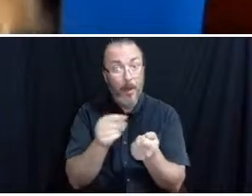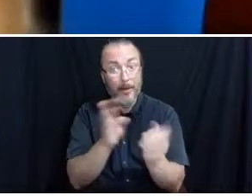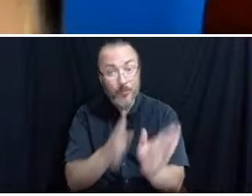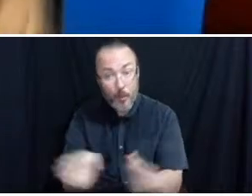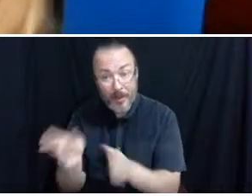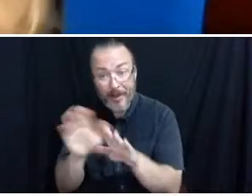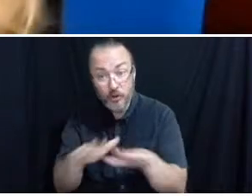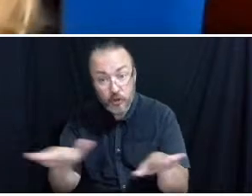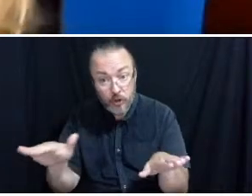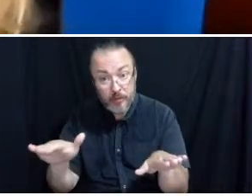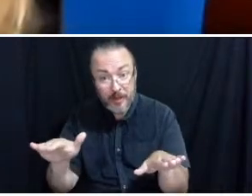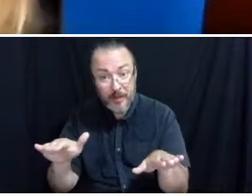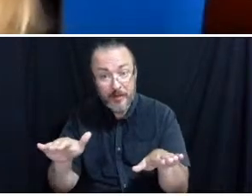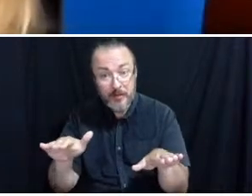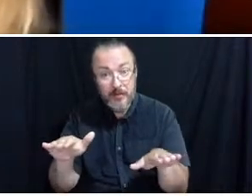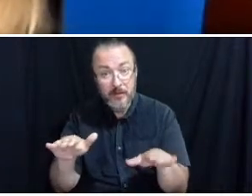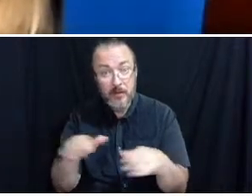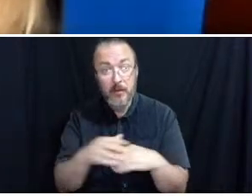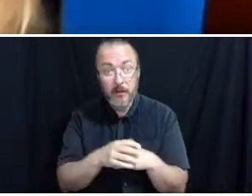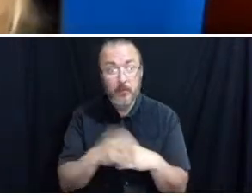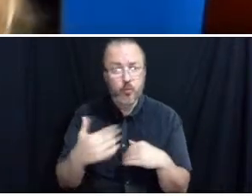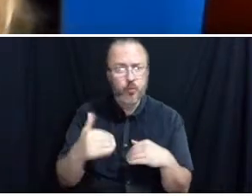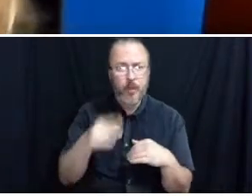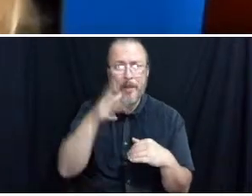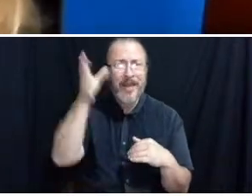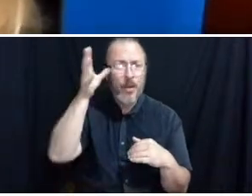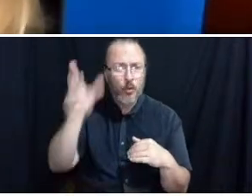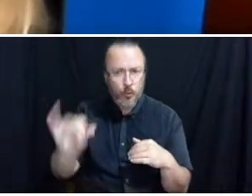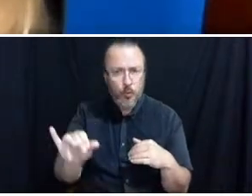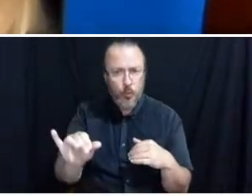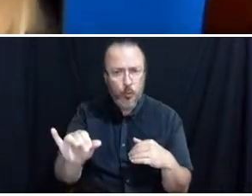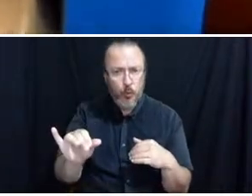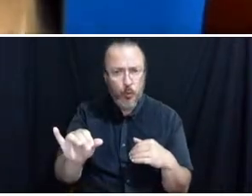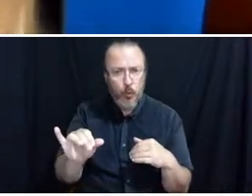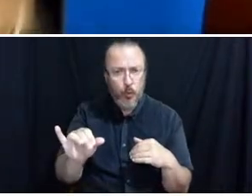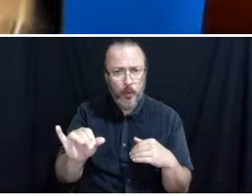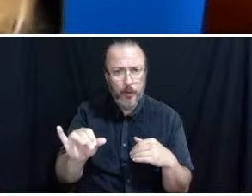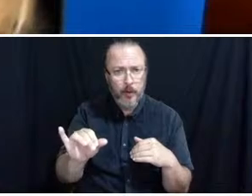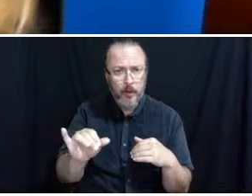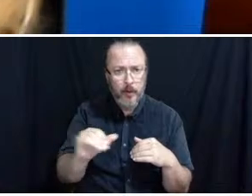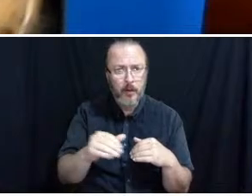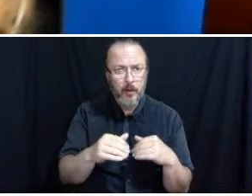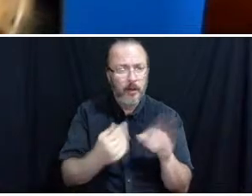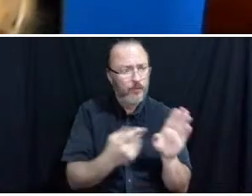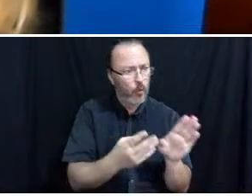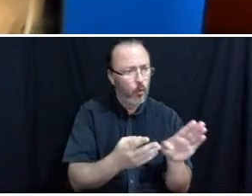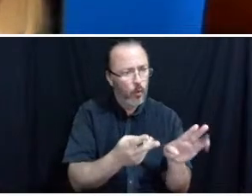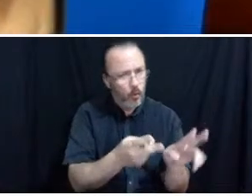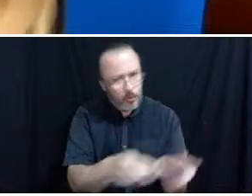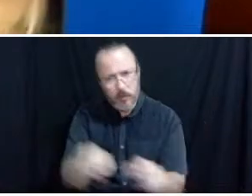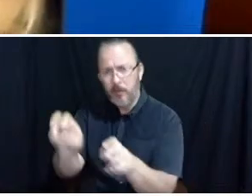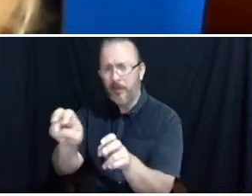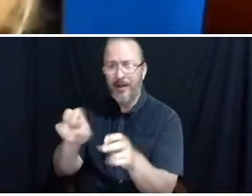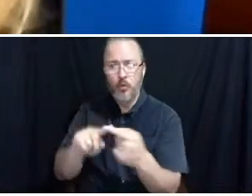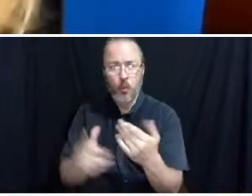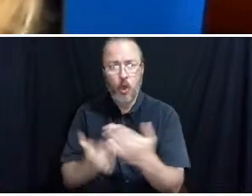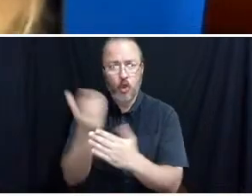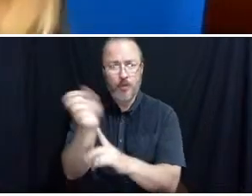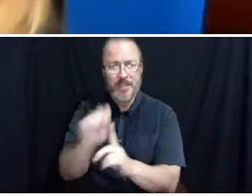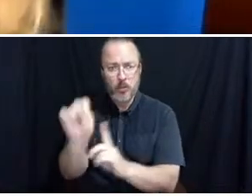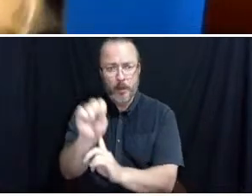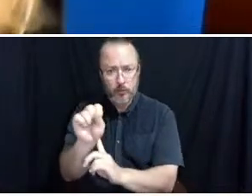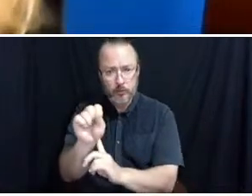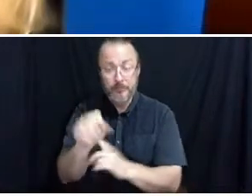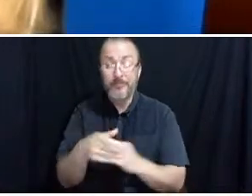préparer les enfants, les familles, les parents à faire face à cette situation tout à fait nouvelle.